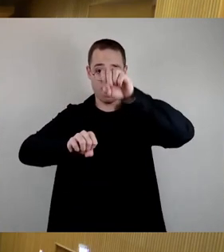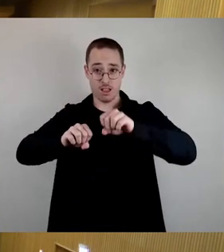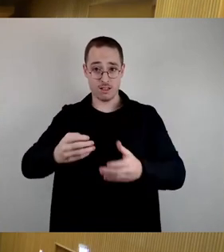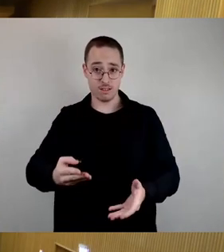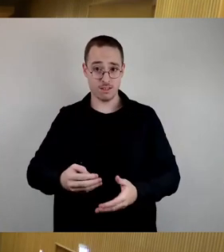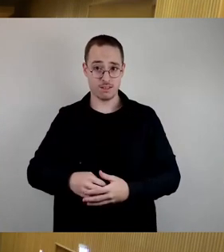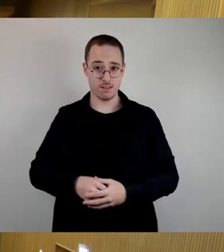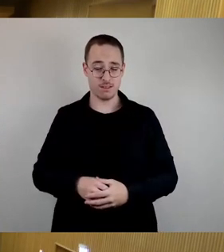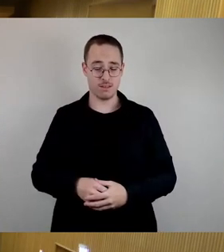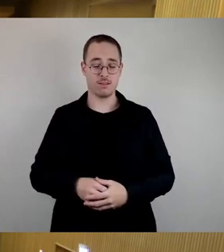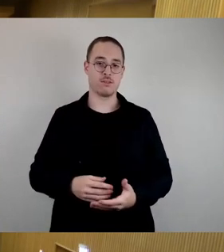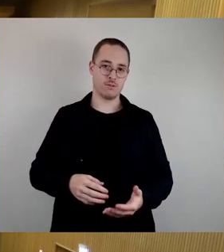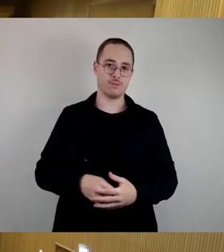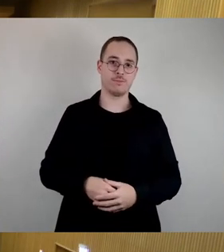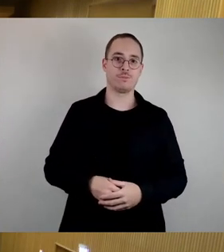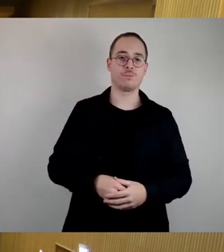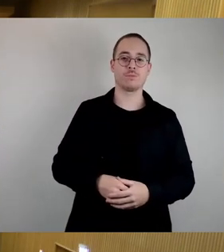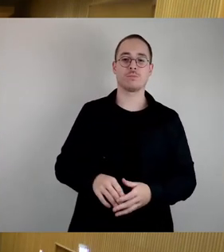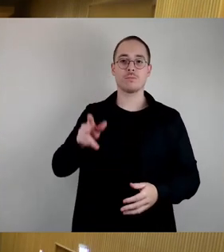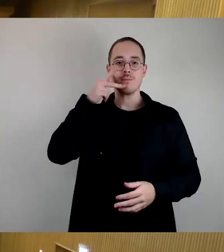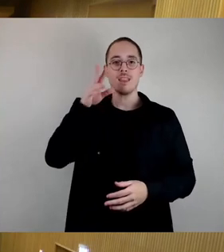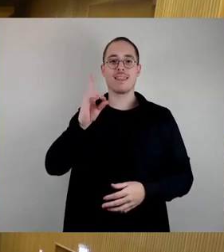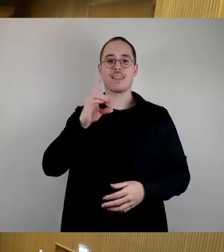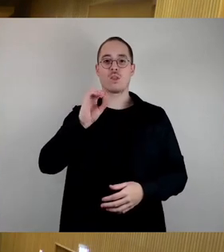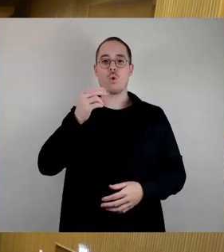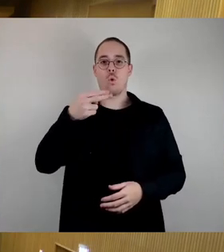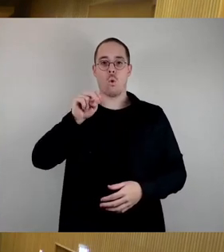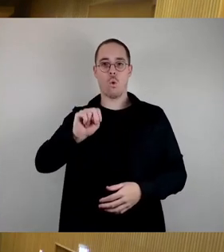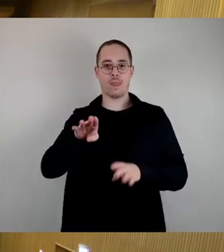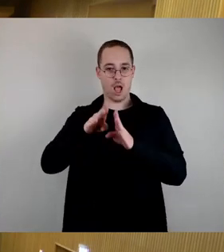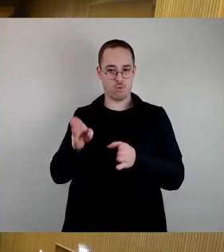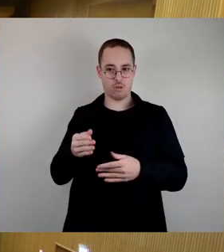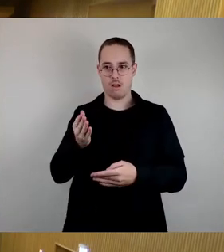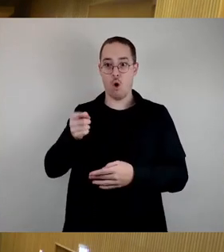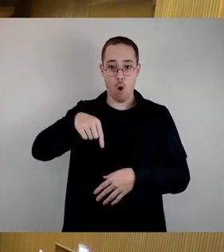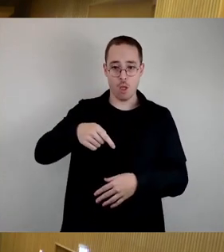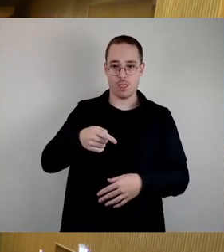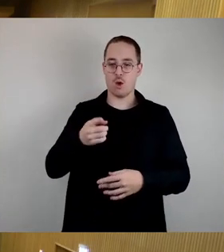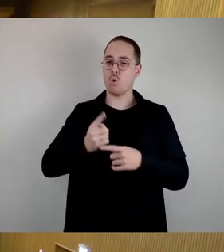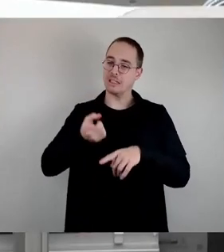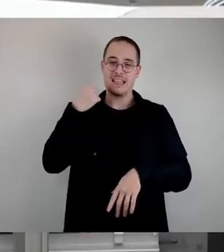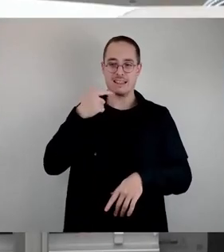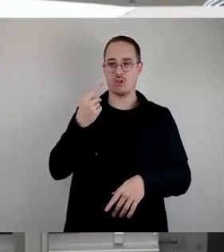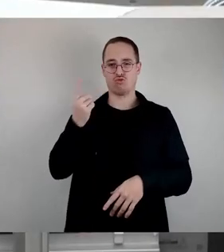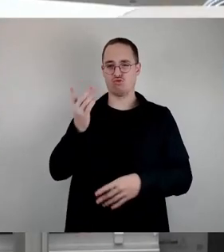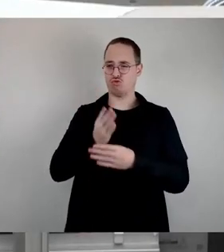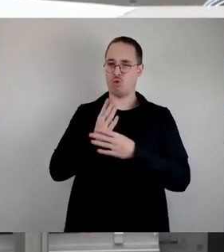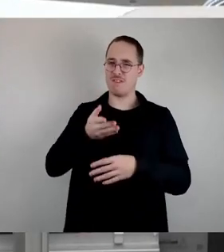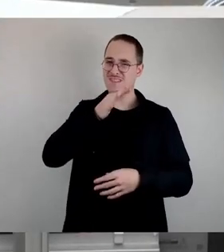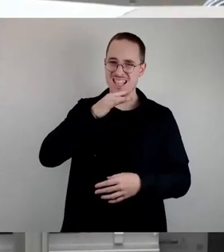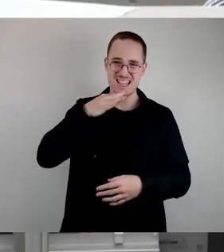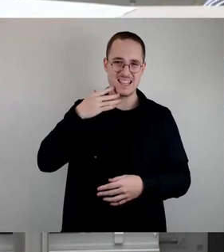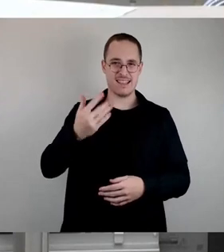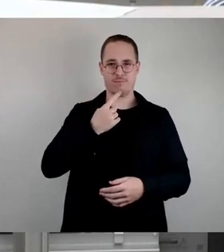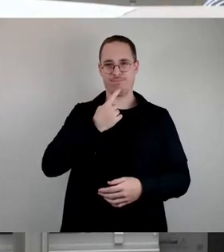Herr Donhauser, Sie haben jetzt heute und gestern wirklich schon Ihr Konto ein bisschen ausgeschöpft. Sehr geehrter Herr Erster Bürgermeister, sehr geehrte